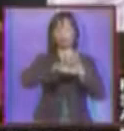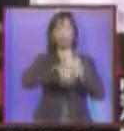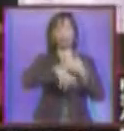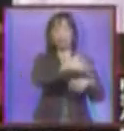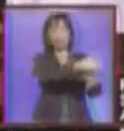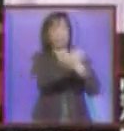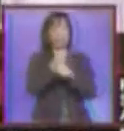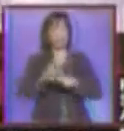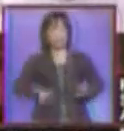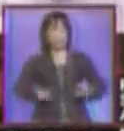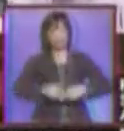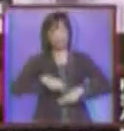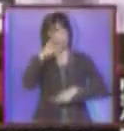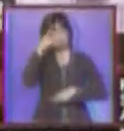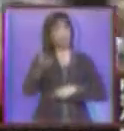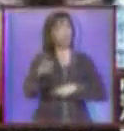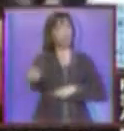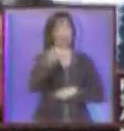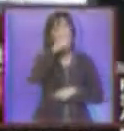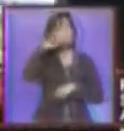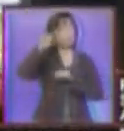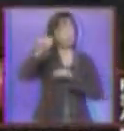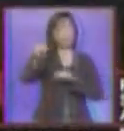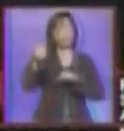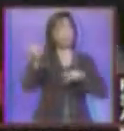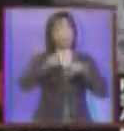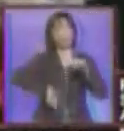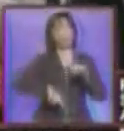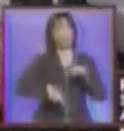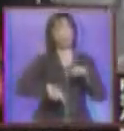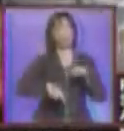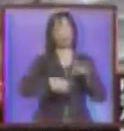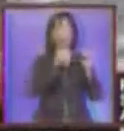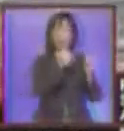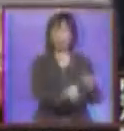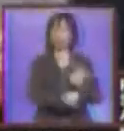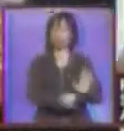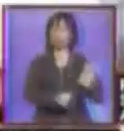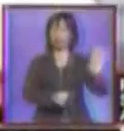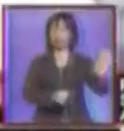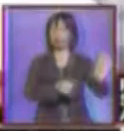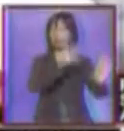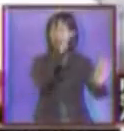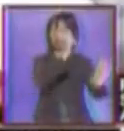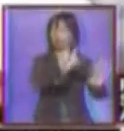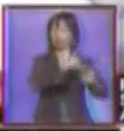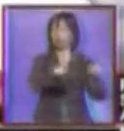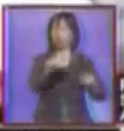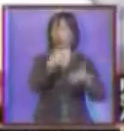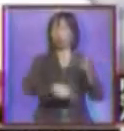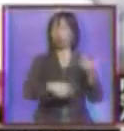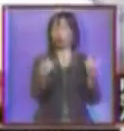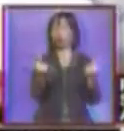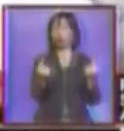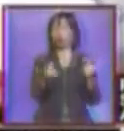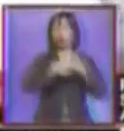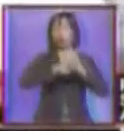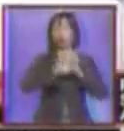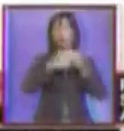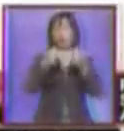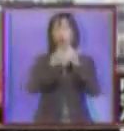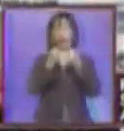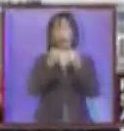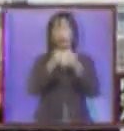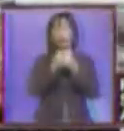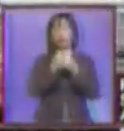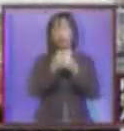result at ibigay kay Pacquiao ang welterweight title. Ang maaari lang daw na mangyari, magkaroon ng rematch. Masaya